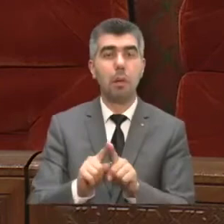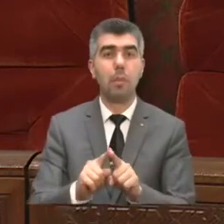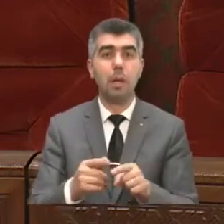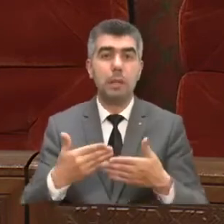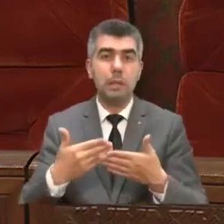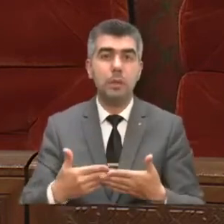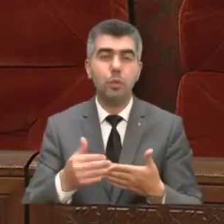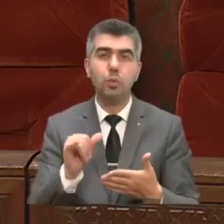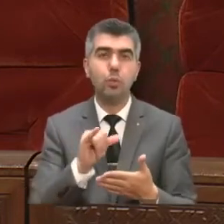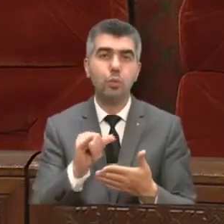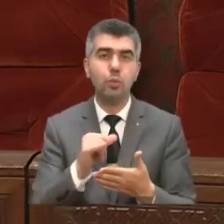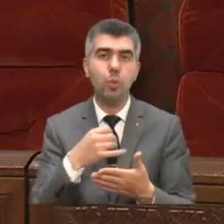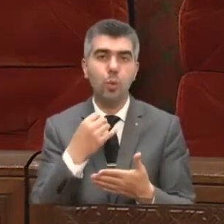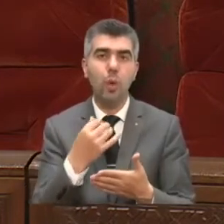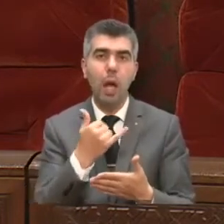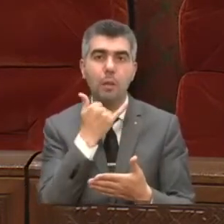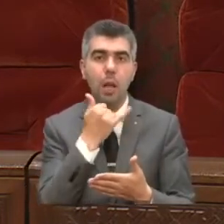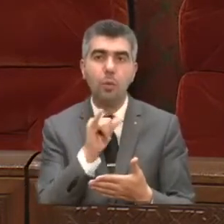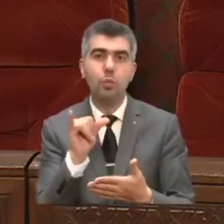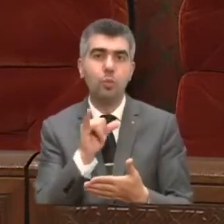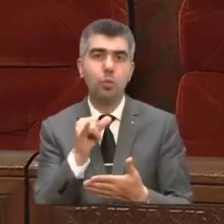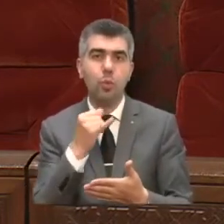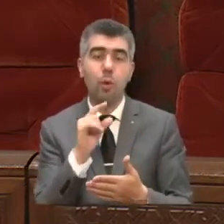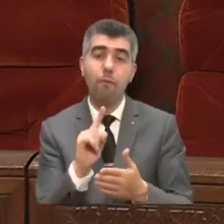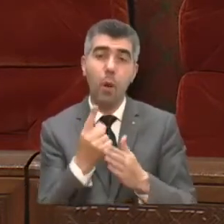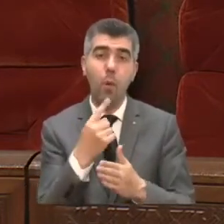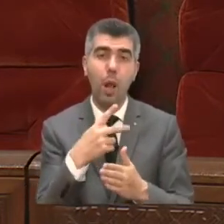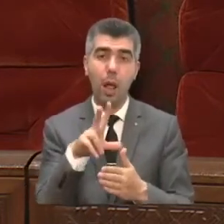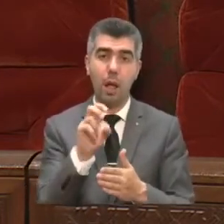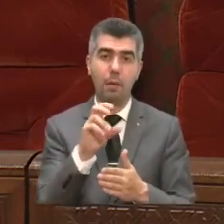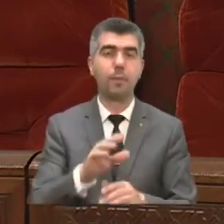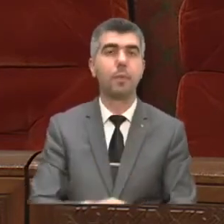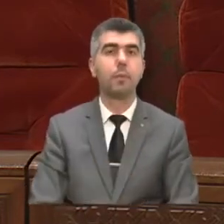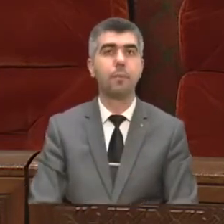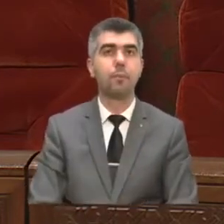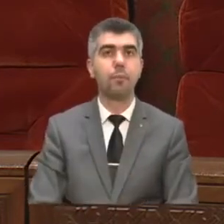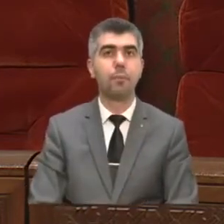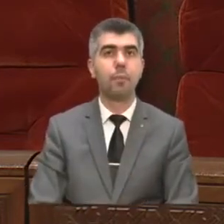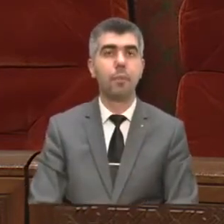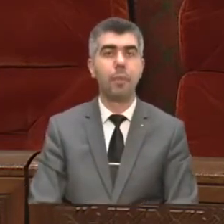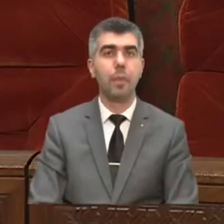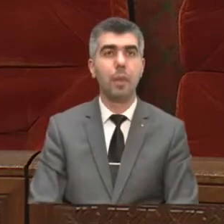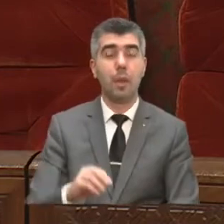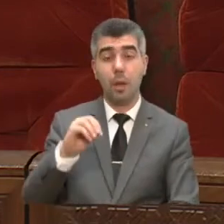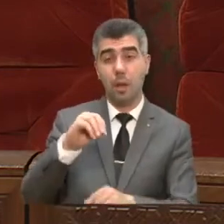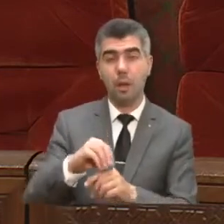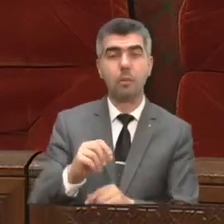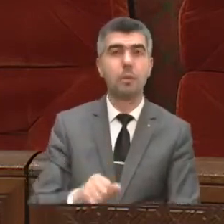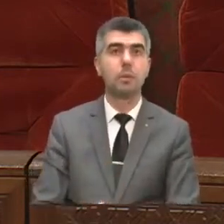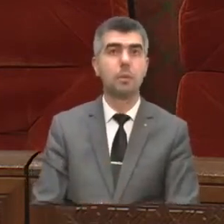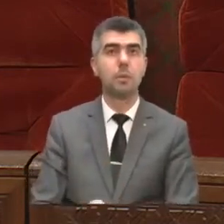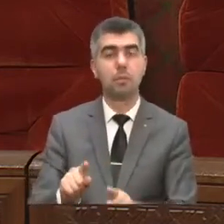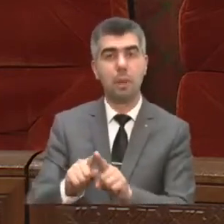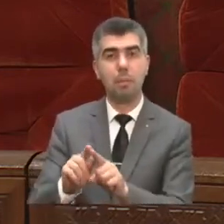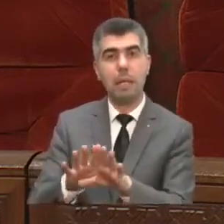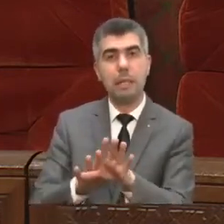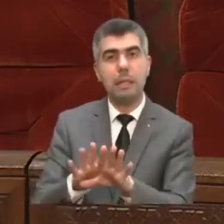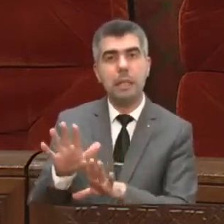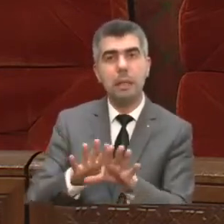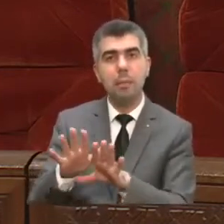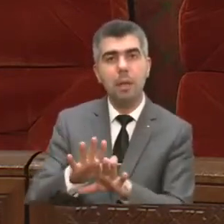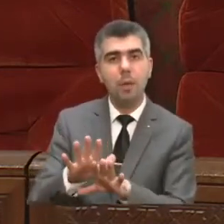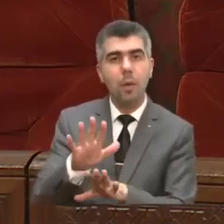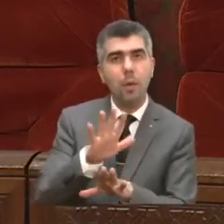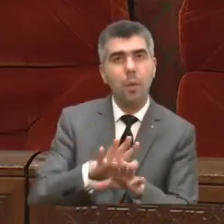هو الخصاص وأشنو اللي بغيناه. وحاجة أخرى فيما يتعلق بالتدبير ديال هذه البنية التحتية اللي